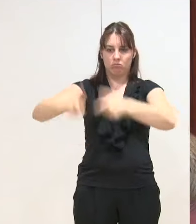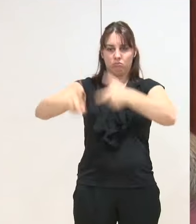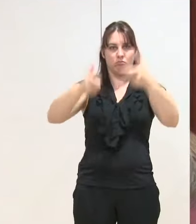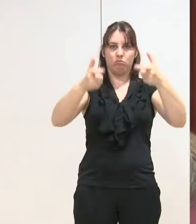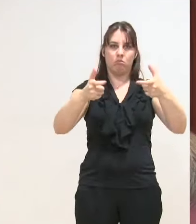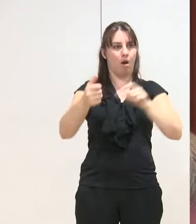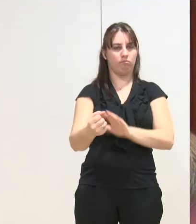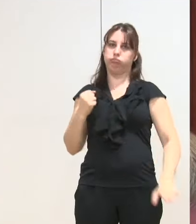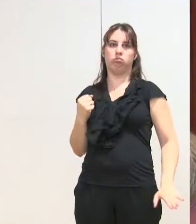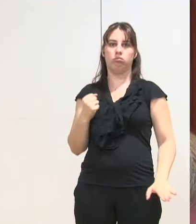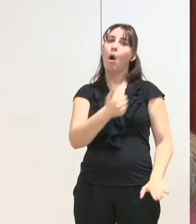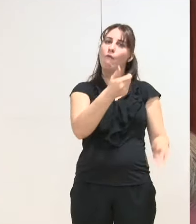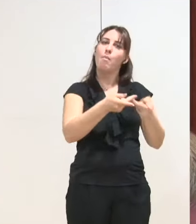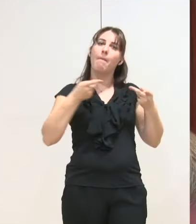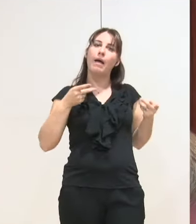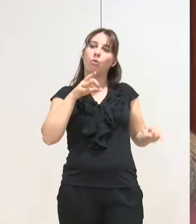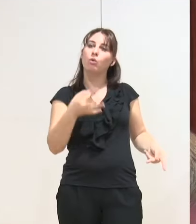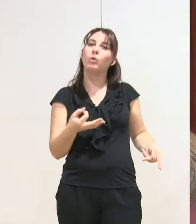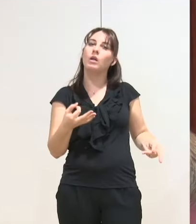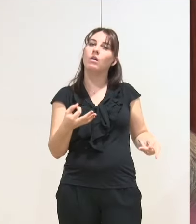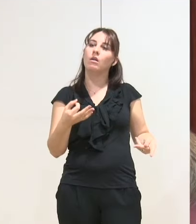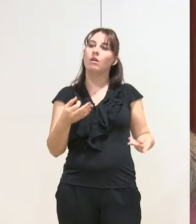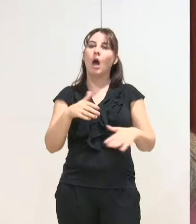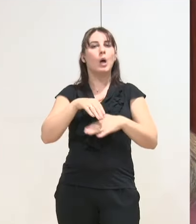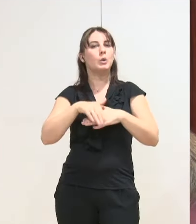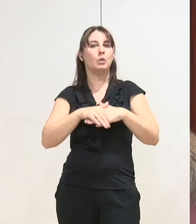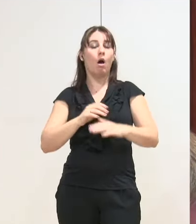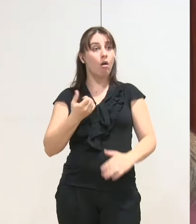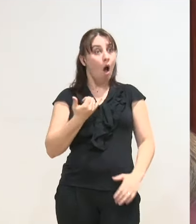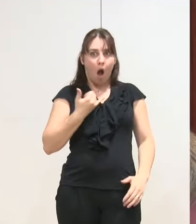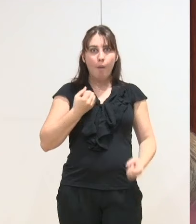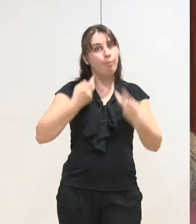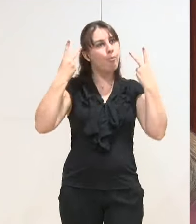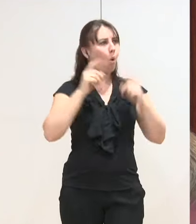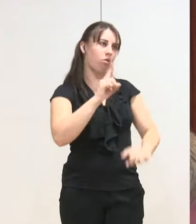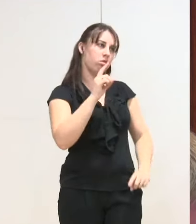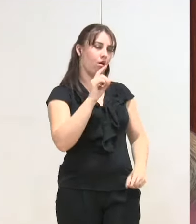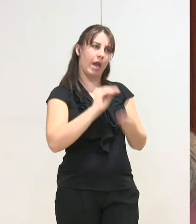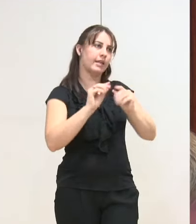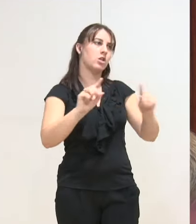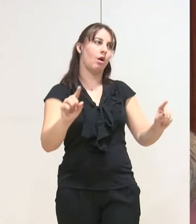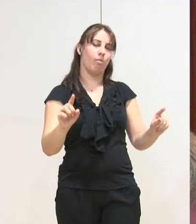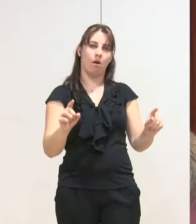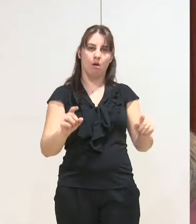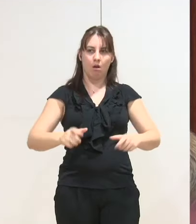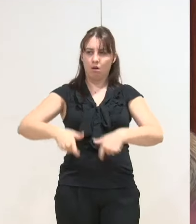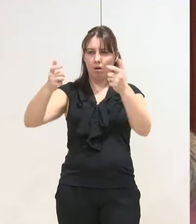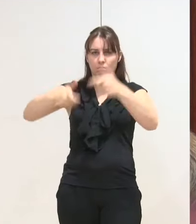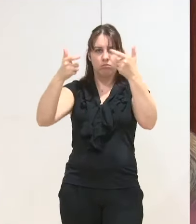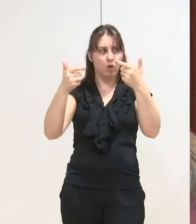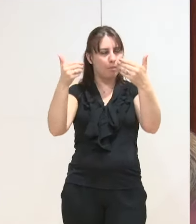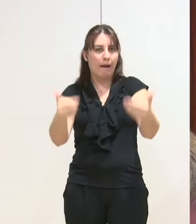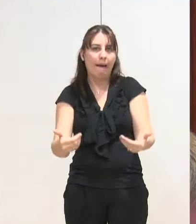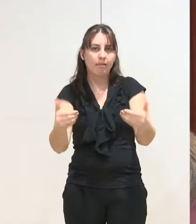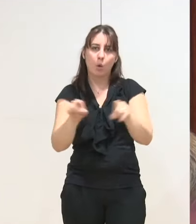vous aviez annoncé je ne jouerai pas ici le rôle de celui qui serait surpris sans évoquer toutefois les conséquence qui risque